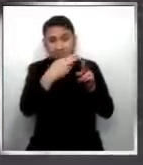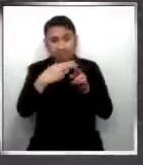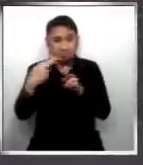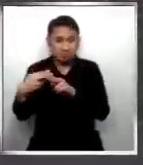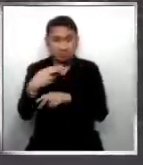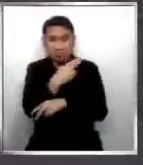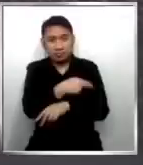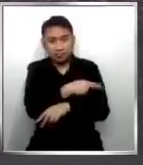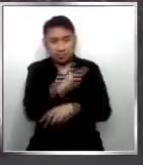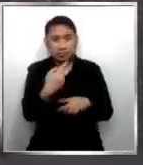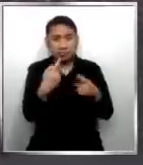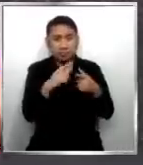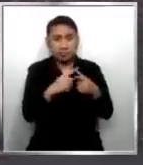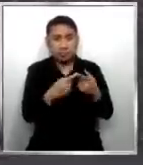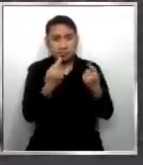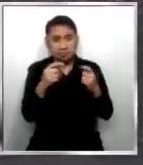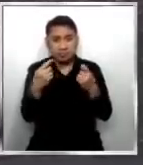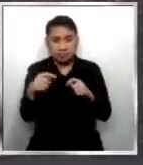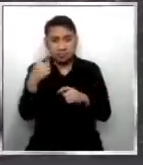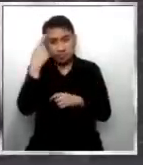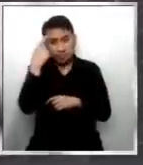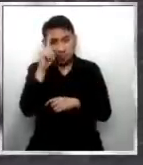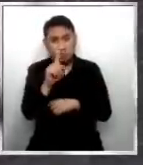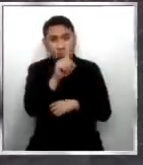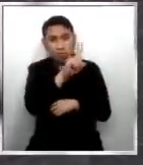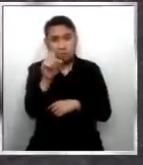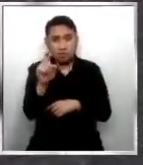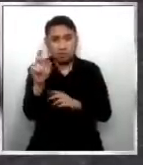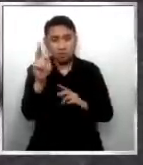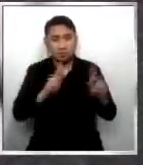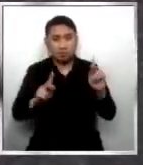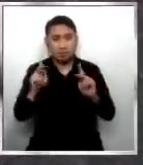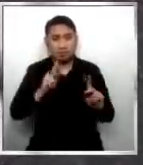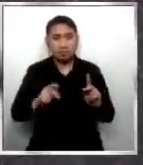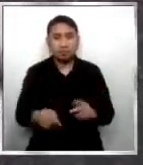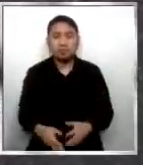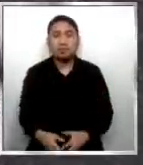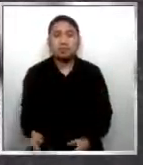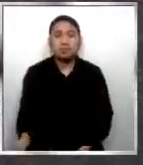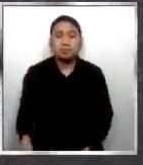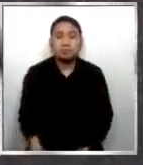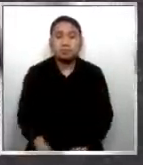sa 100 tao. Sandra Aguinaldo, Nakatutok, 24 Oras.